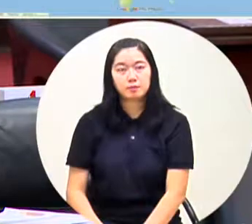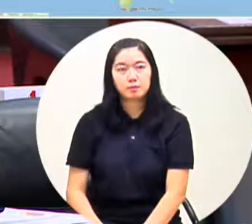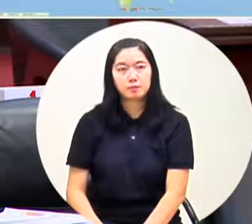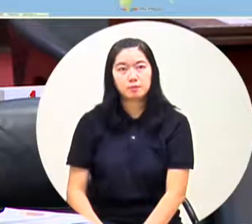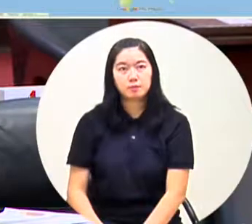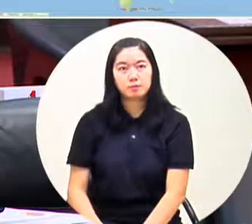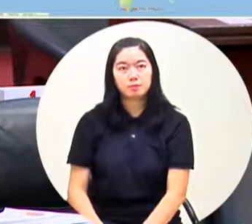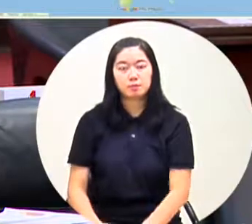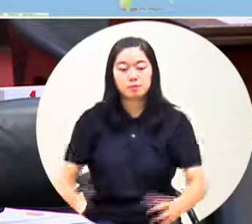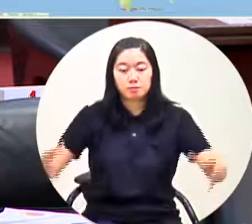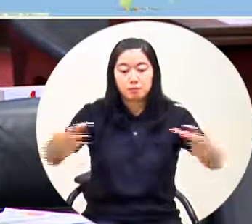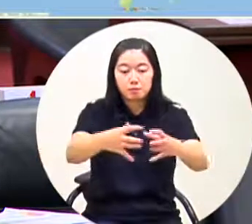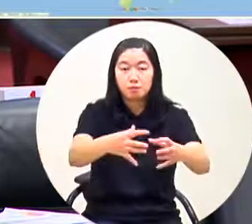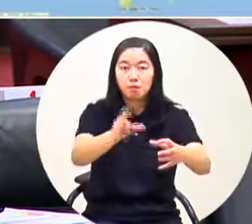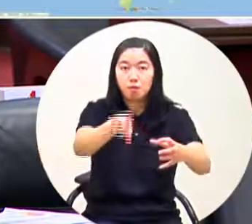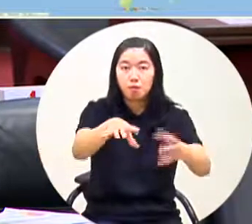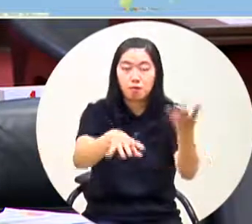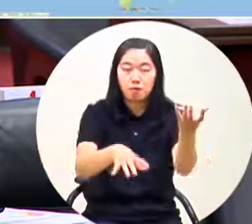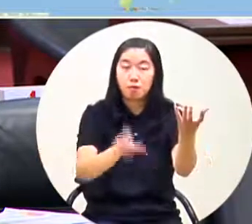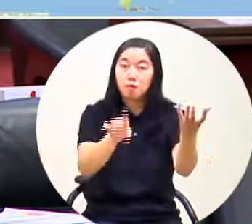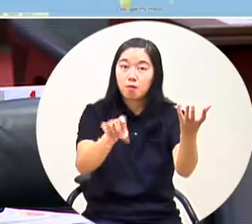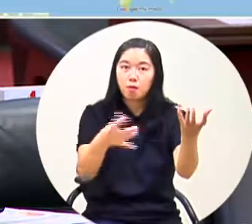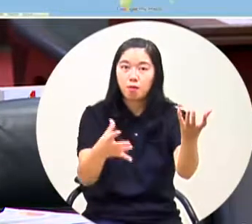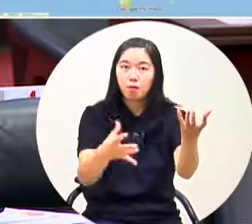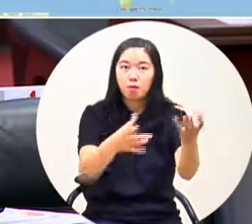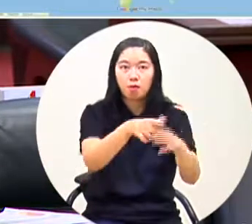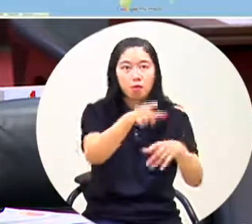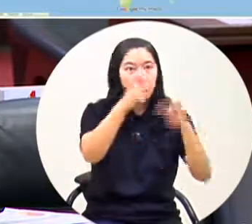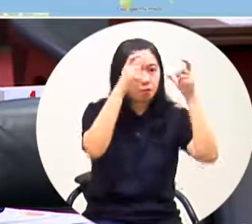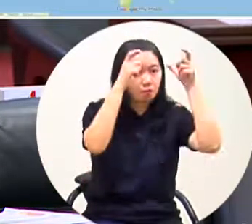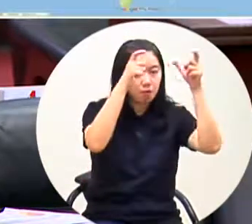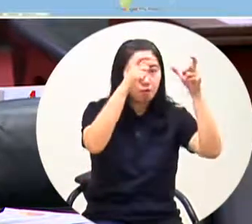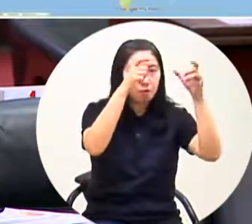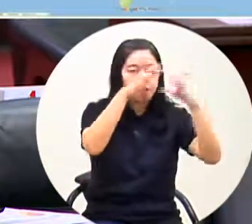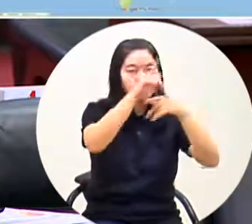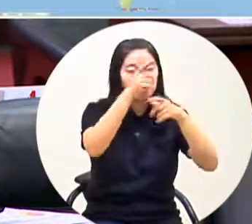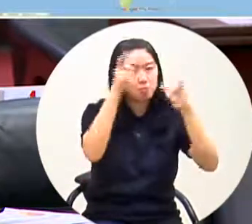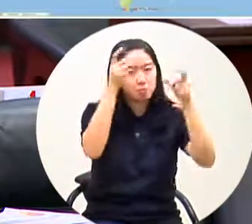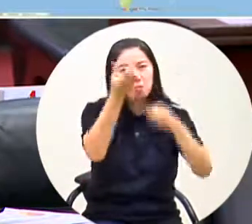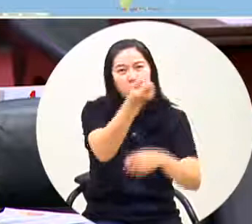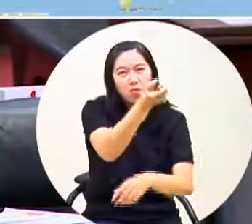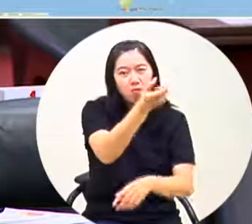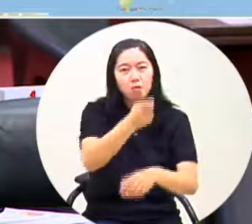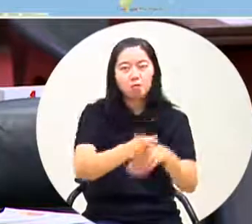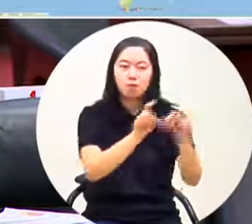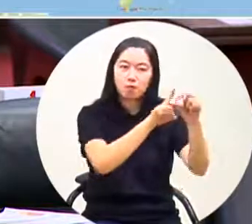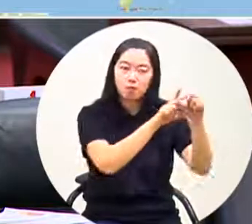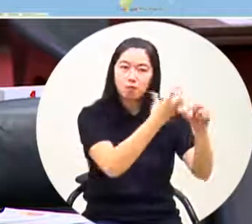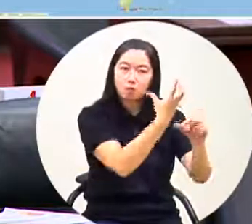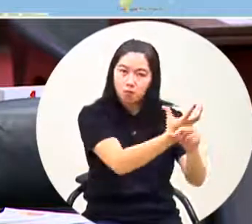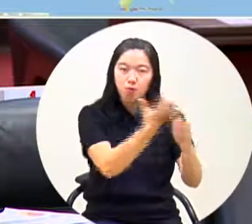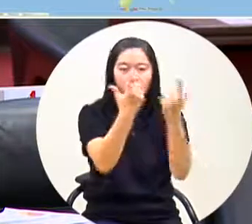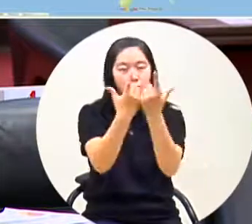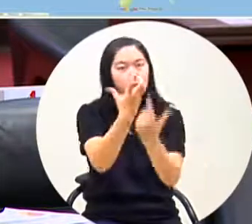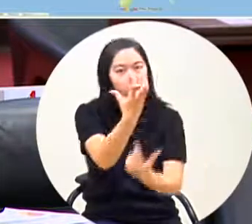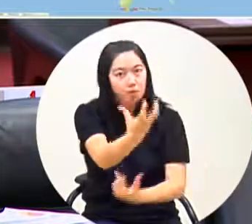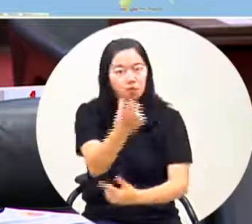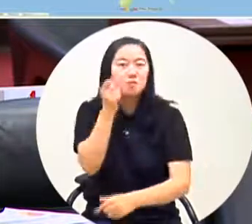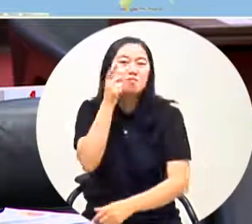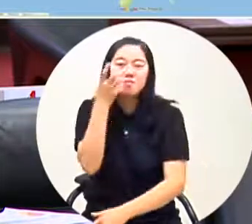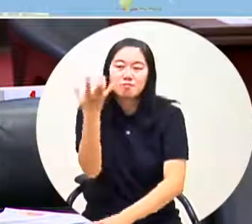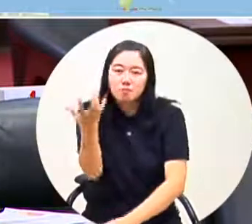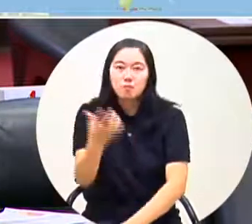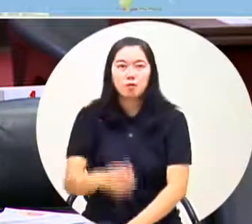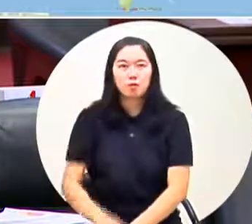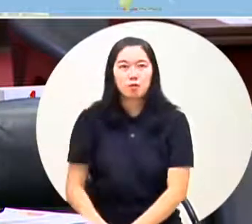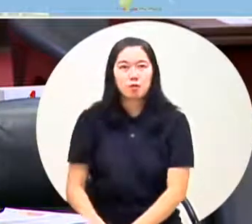中在台北市、台中还有台南这三个都会区，反而高雄市敲锣打鼓说是一